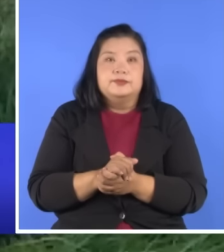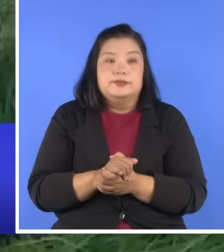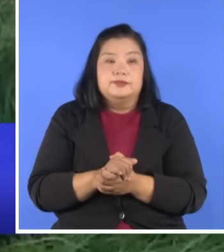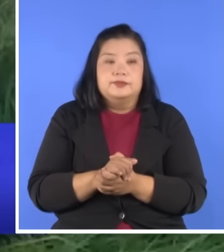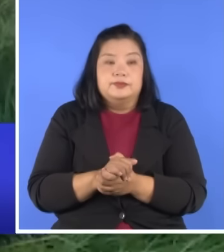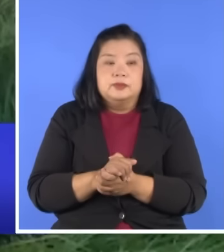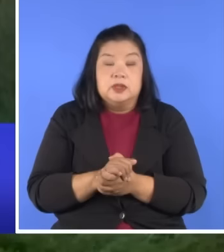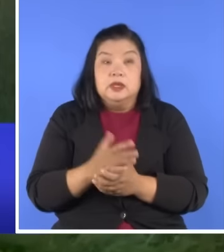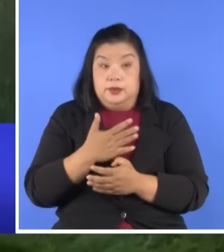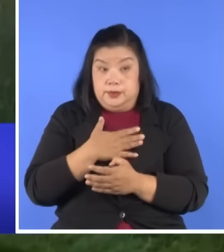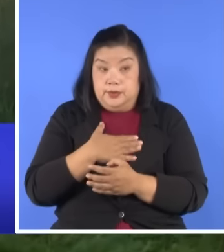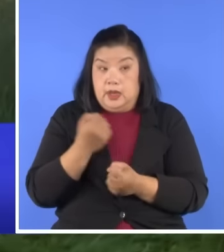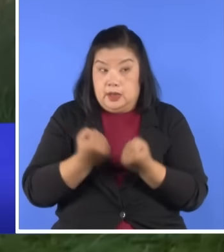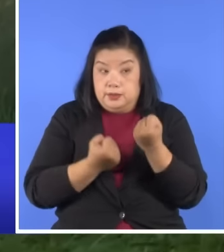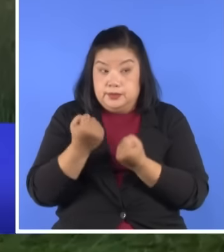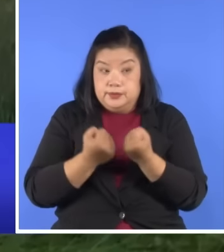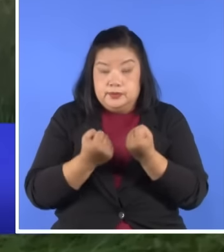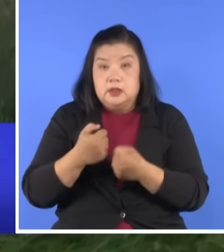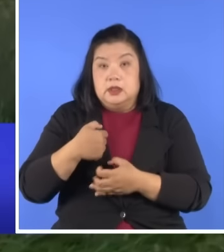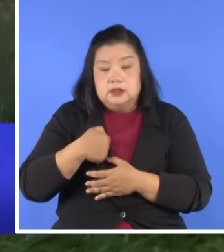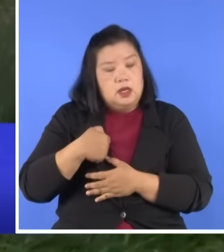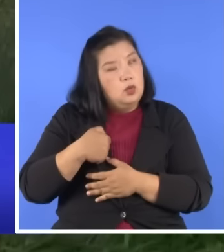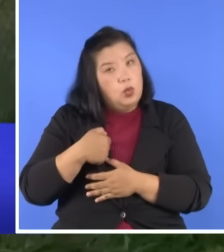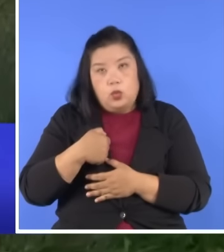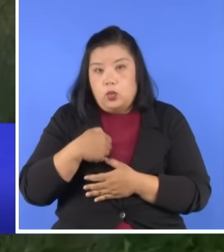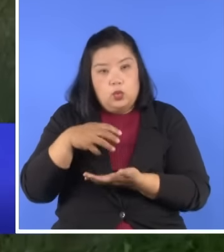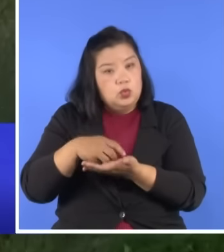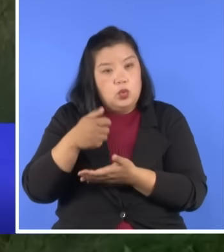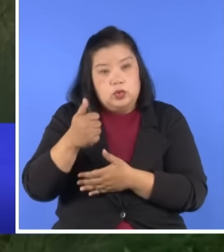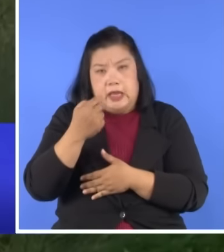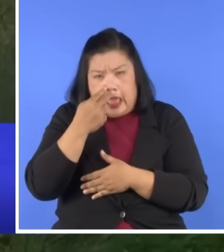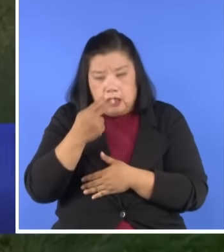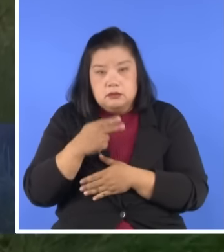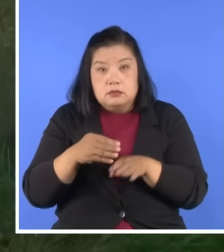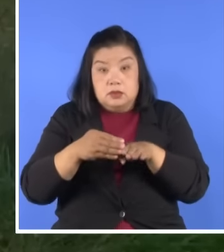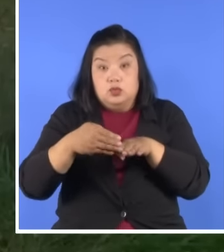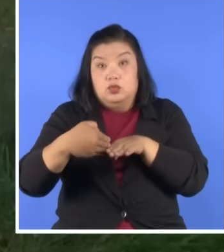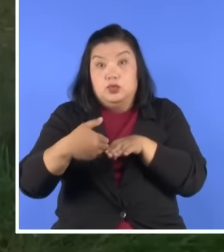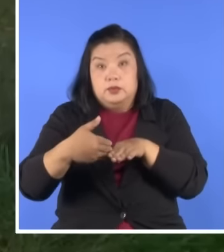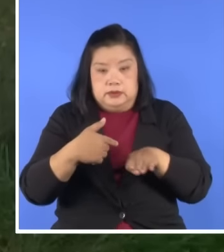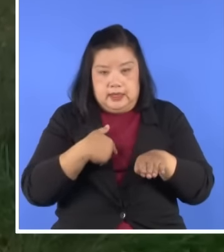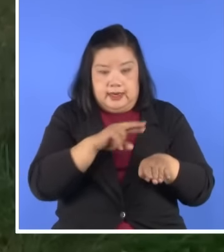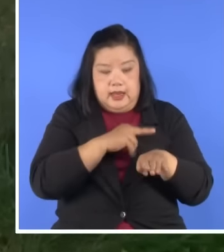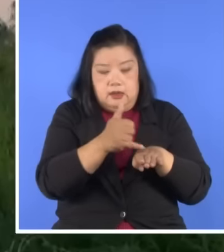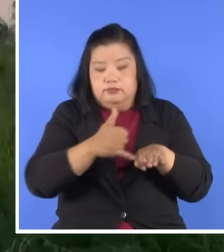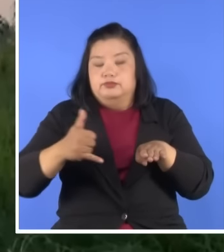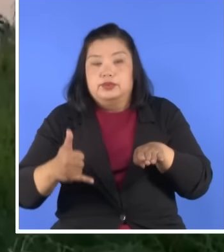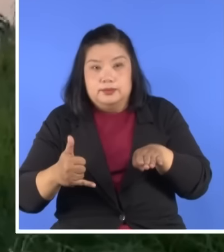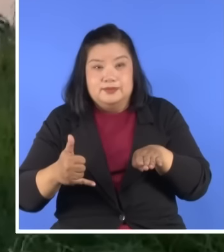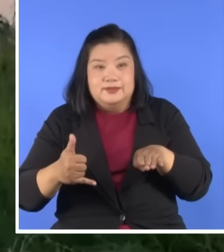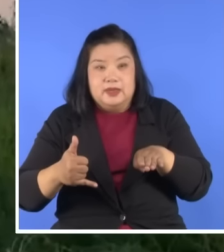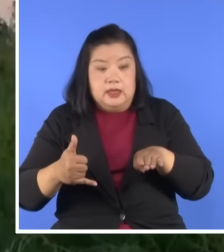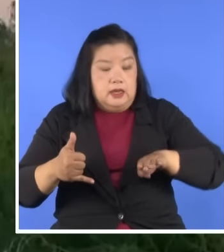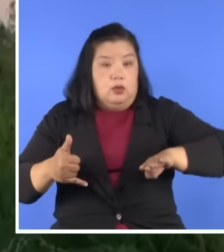ลุงเป็นคนขับคุณภสาเนี่ยลุงภาสาบอกว่าโอ้โชคดีมากเลยลุงตอนนั้นประตูมันเปิดกระโดดลงมาได้ทันแล้วจังหวะรถพลิกมันพลิกไปคนละ